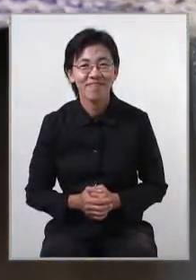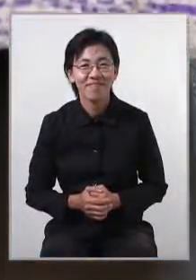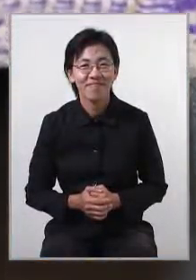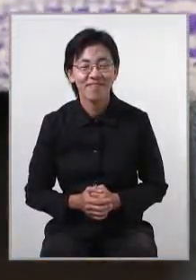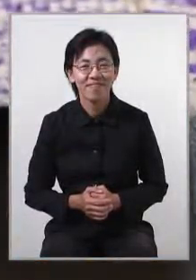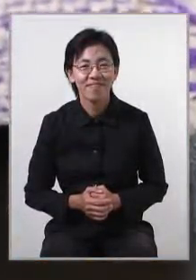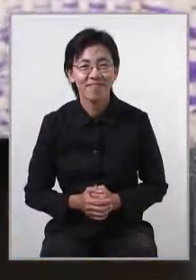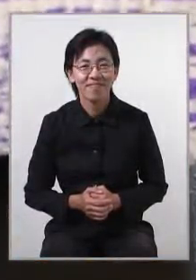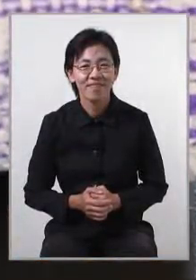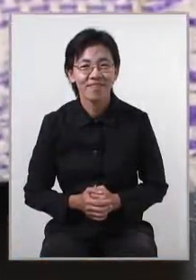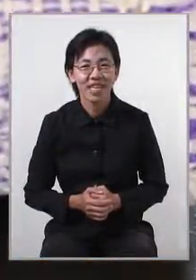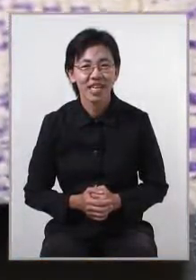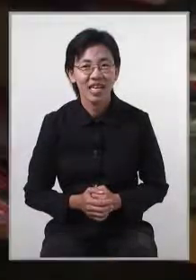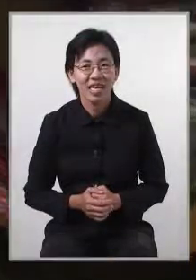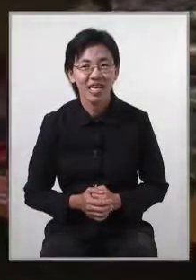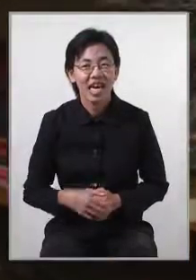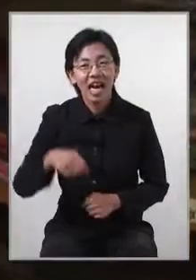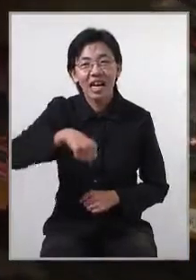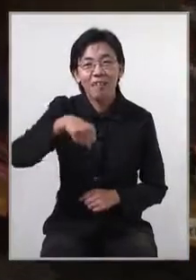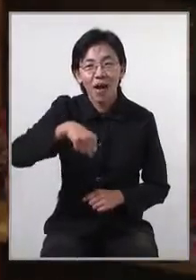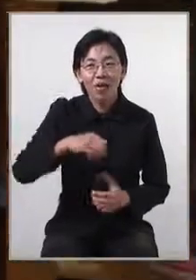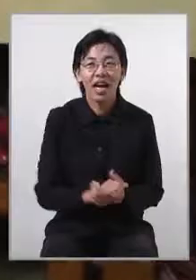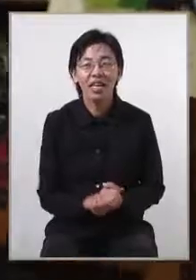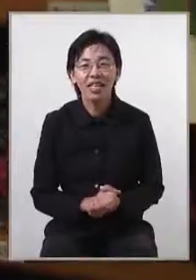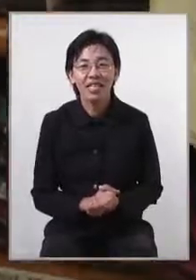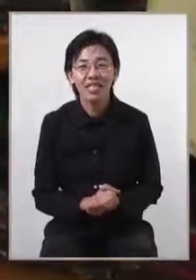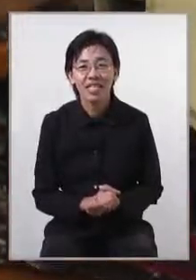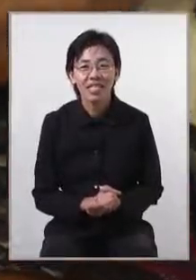เรามีเรียกกระเป๋าโลกร้อน กระเป๋าโลกร้อน เราไม่ใช้พล